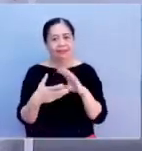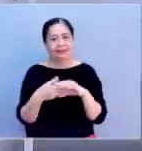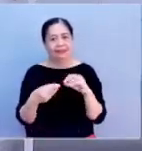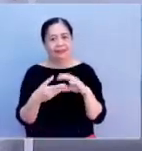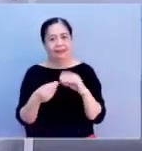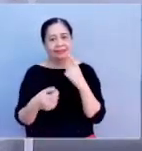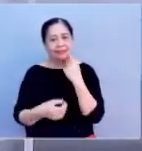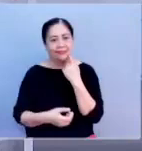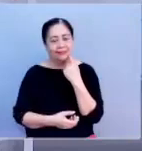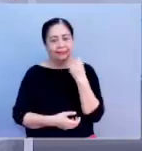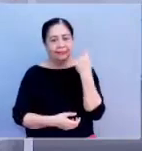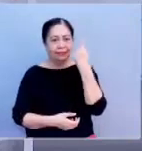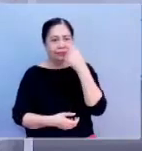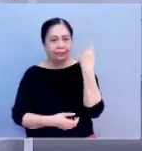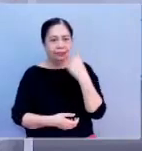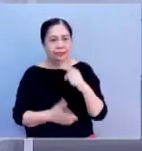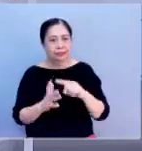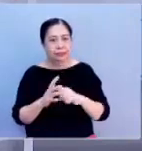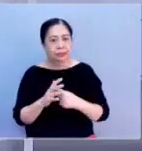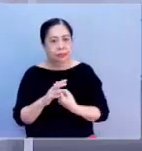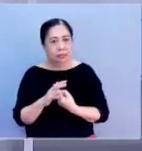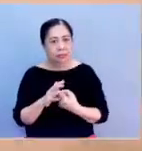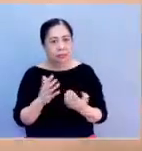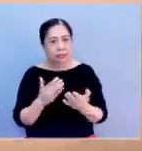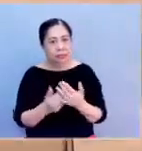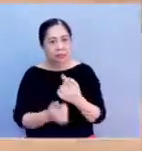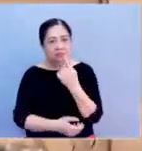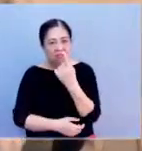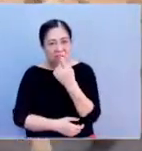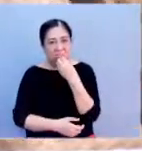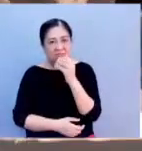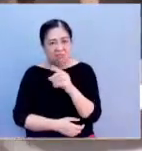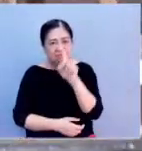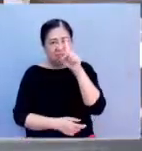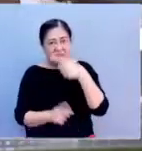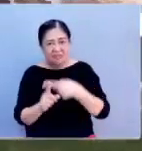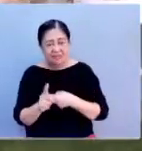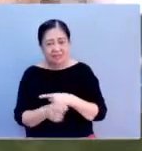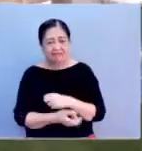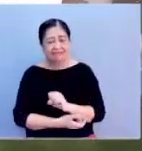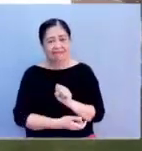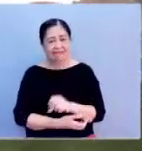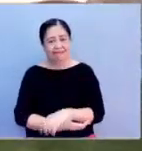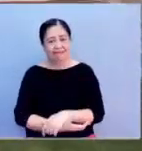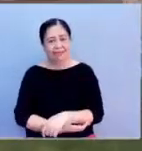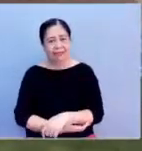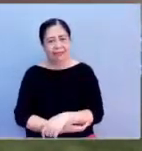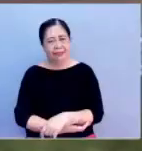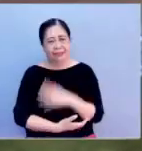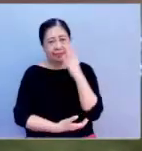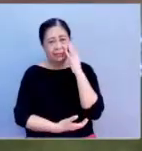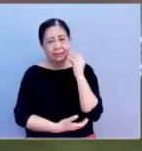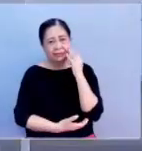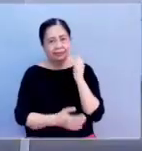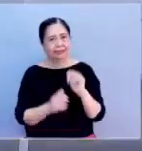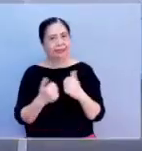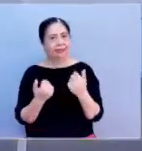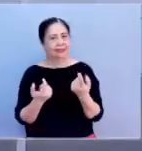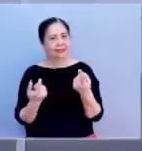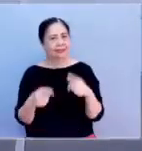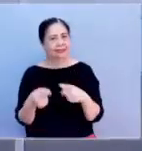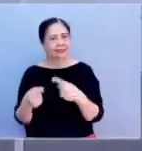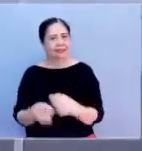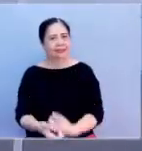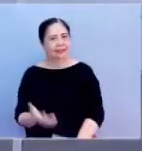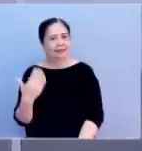ni Zedric. Nagsimula ka na halos isa lang ang order mo sa isang buwan. Opo. Kamusta yung experience na yun? Ano mga nangyayari that time? Ano